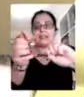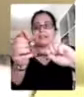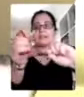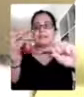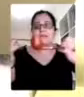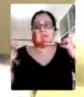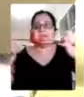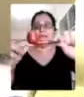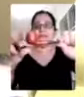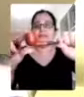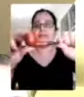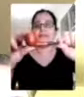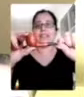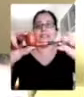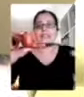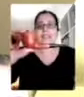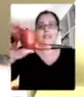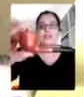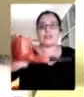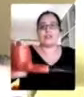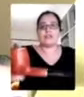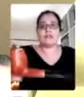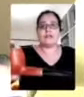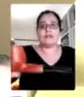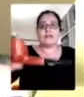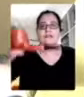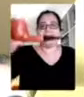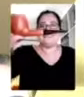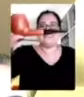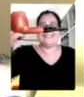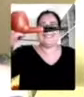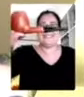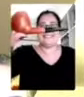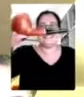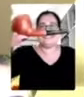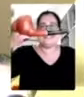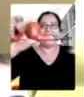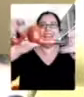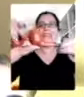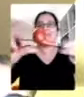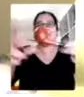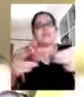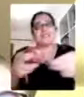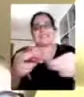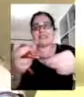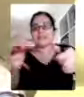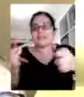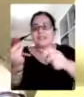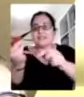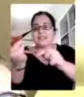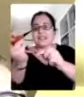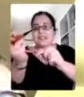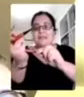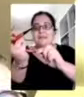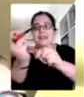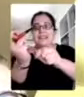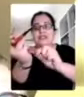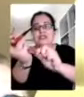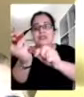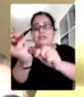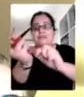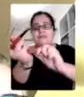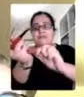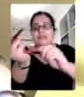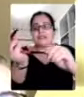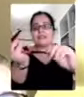Dublin'i taktım. Devlans oldu. Bunu da buna Dublin'ı takıyorum. İvmeyi Böyle de